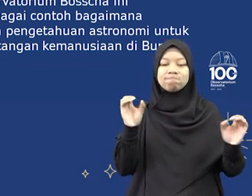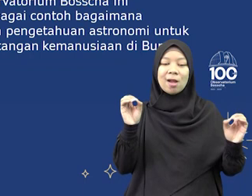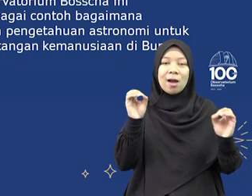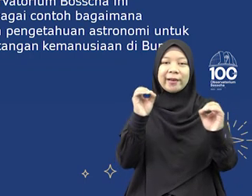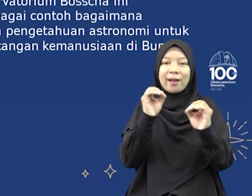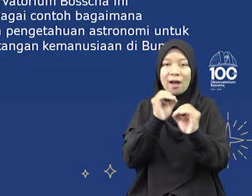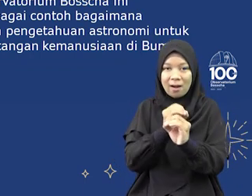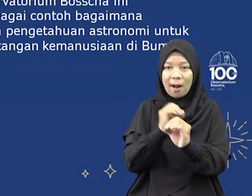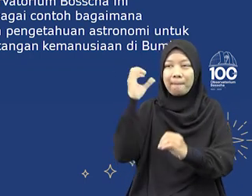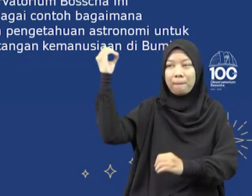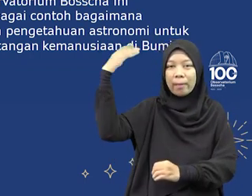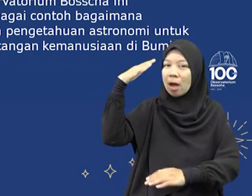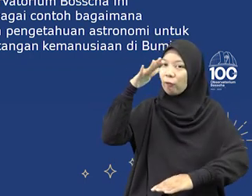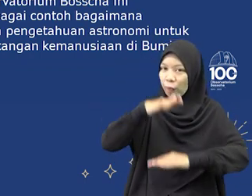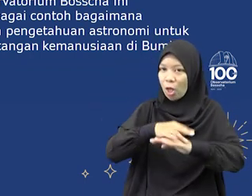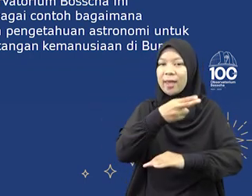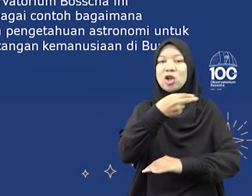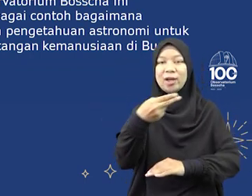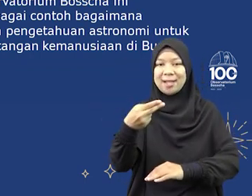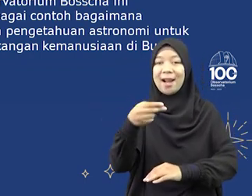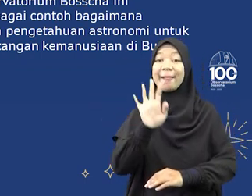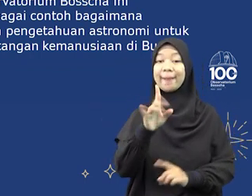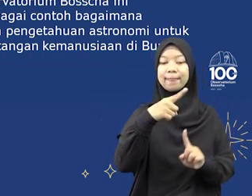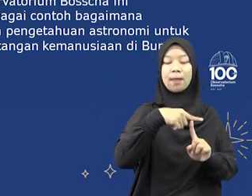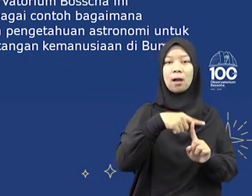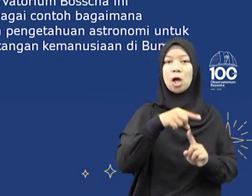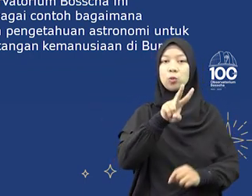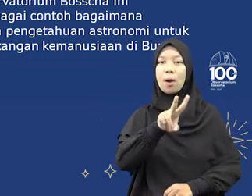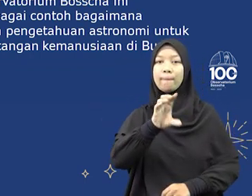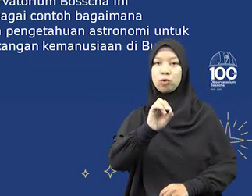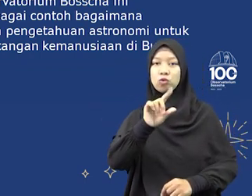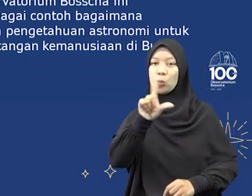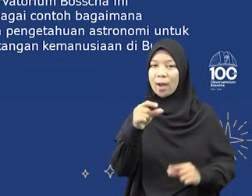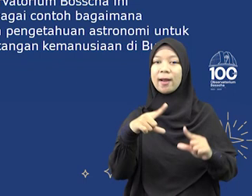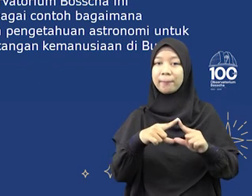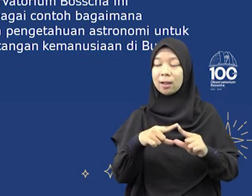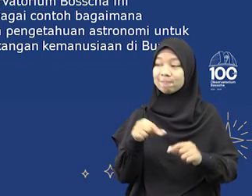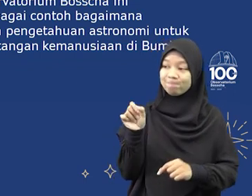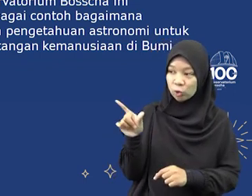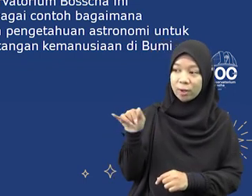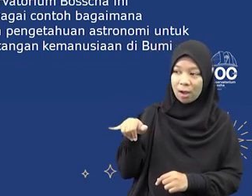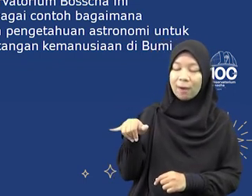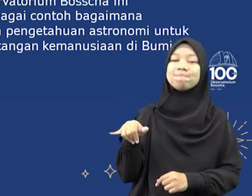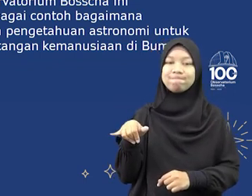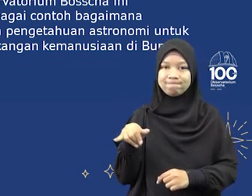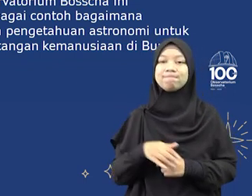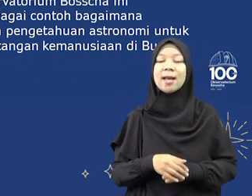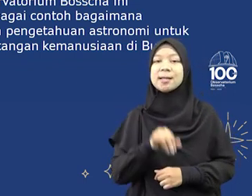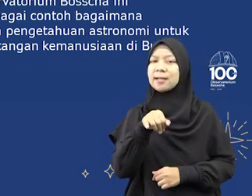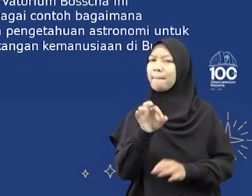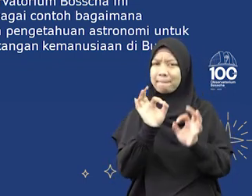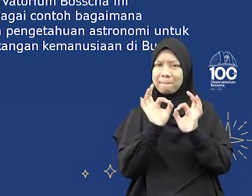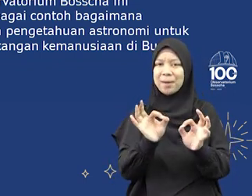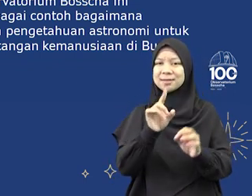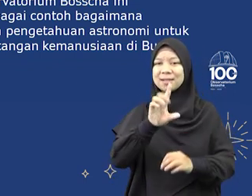total Indonesia ini pada tanggal 20 April gitu ya Bu ya betul ya Jadi bisa pas